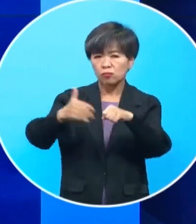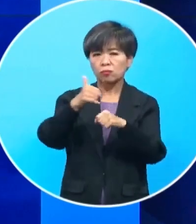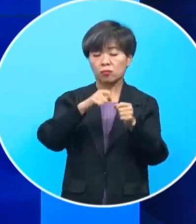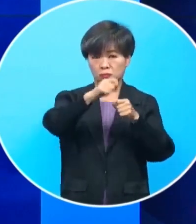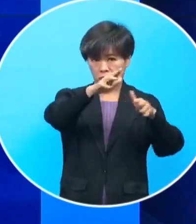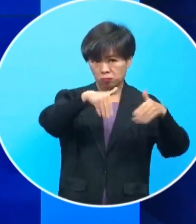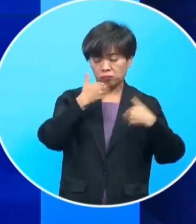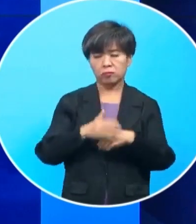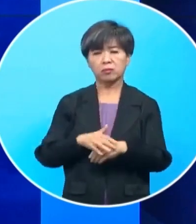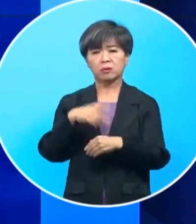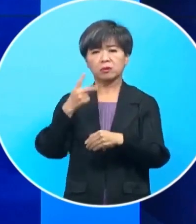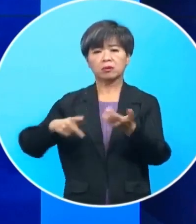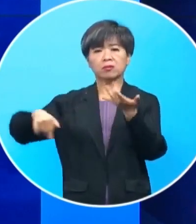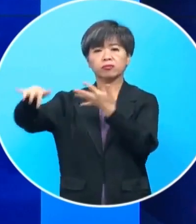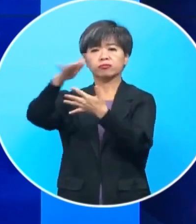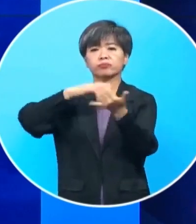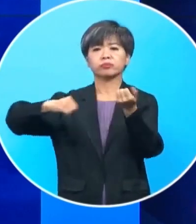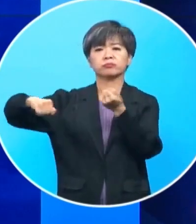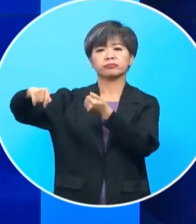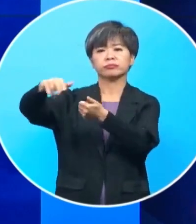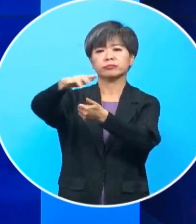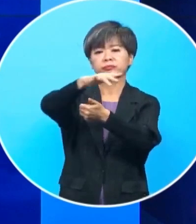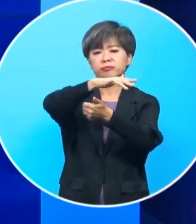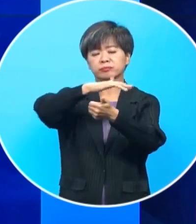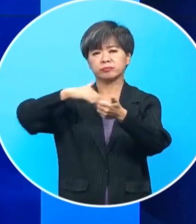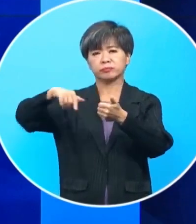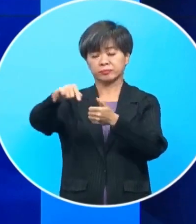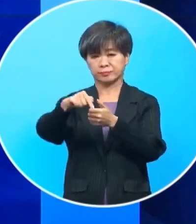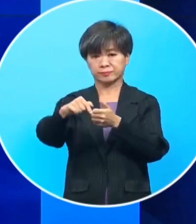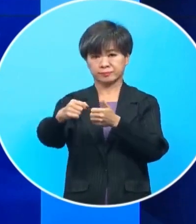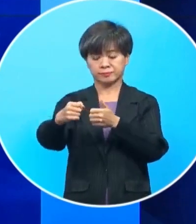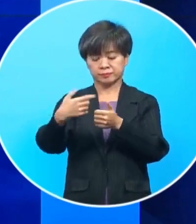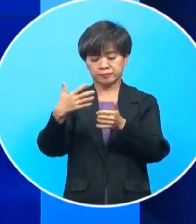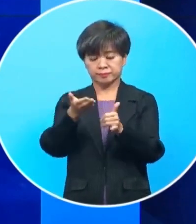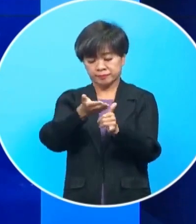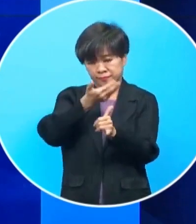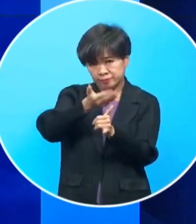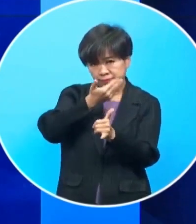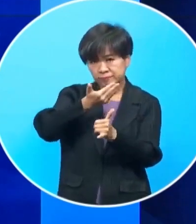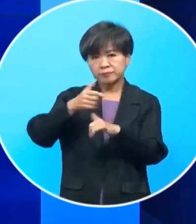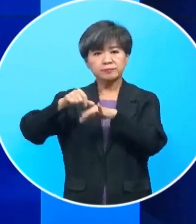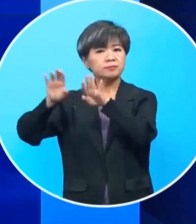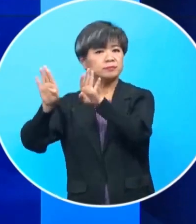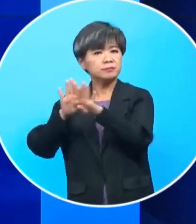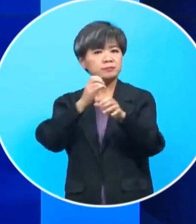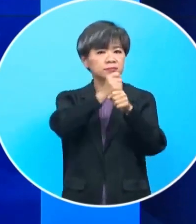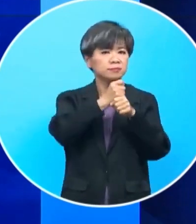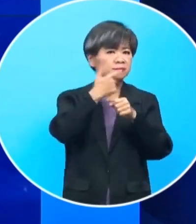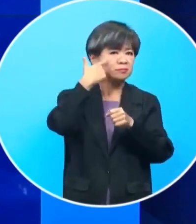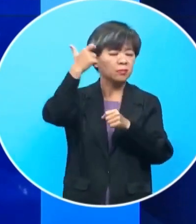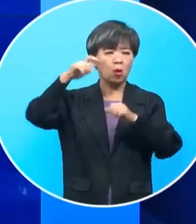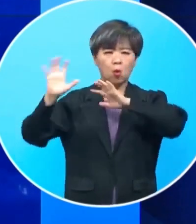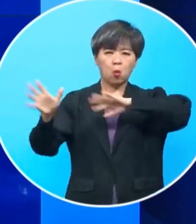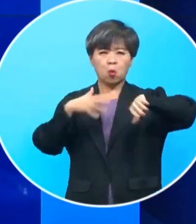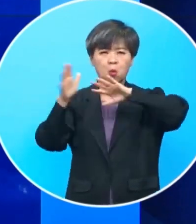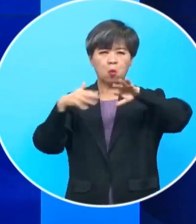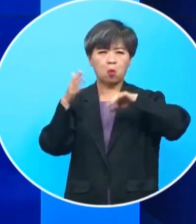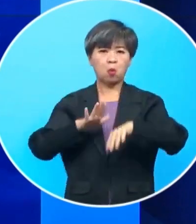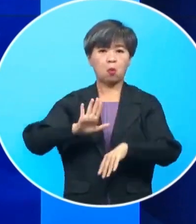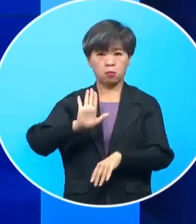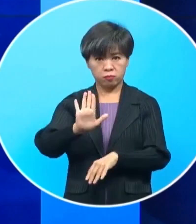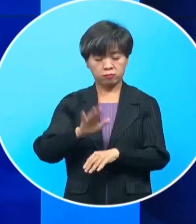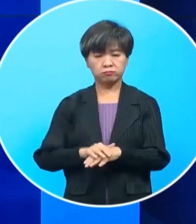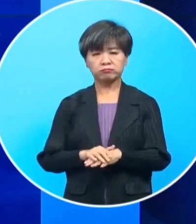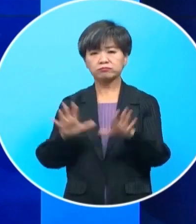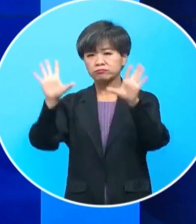风的外围环流绕经台湾的地形之后，在台湾的北部或者是金门、马祖造成的强风。那我们预估